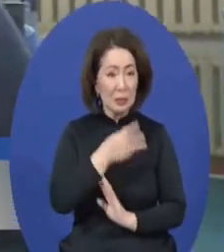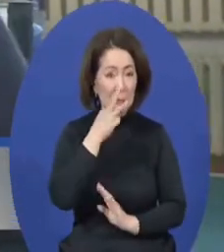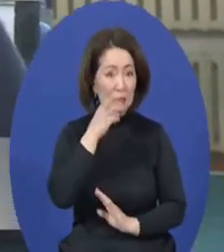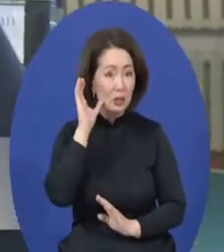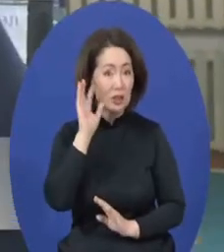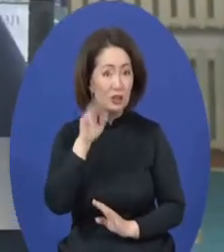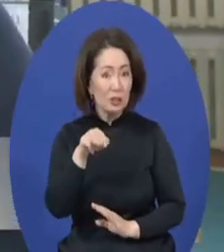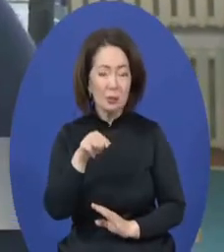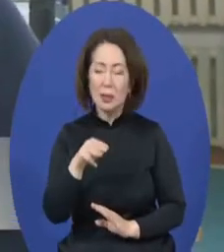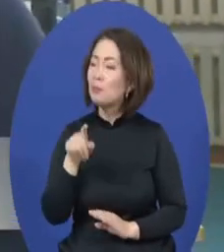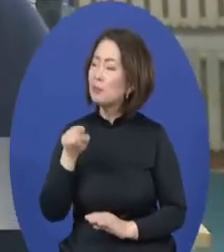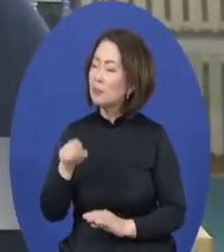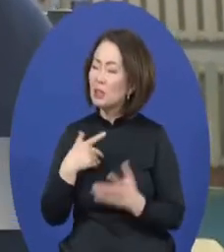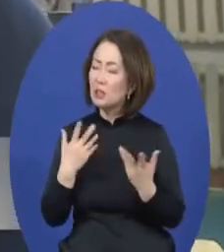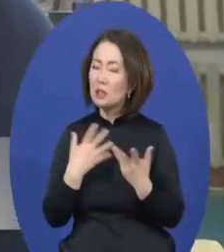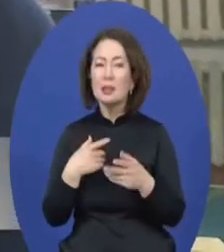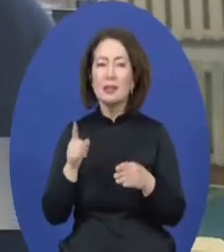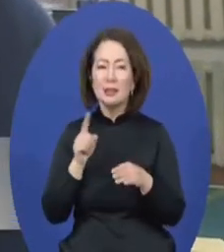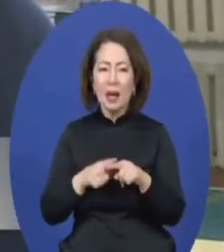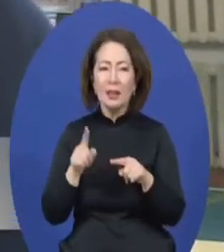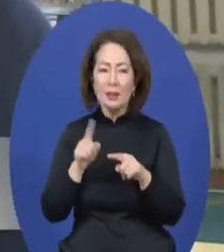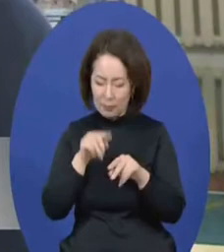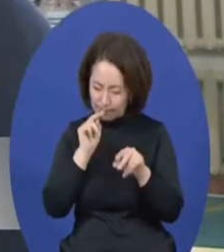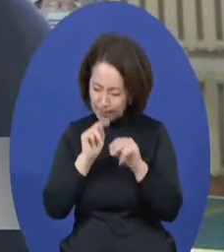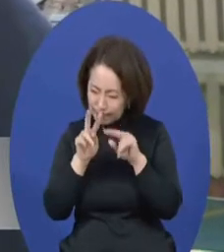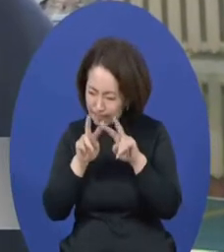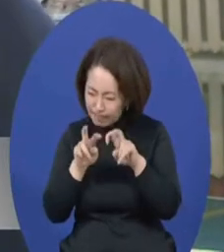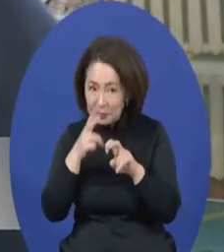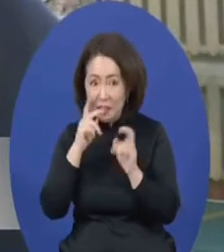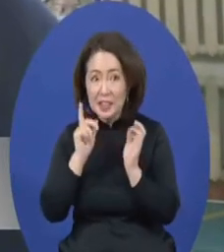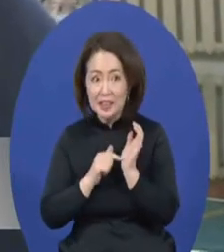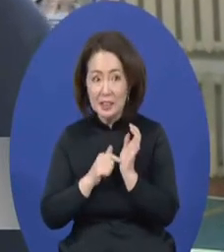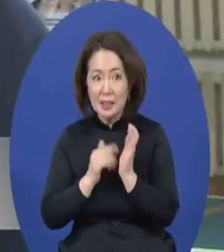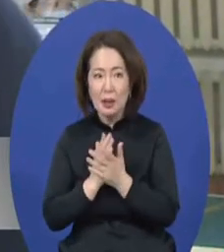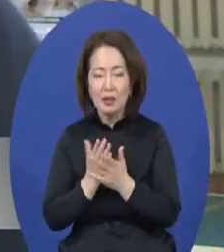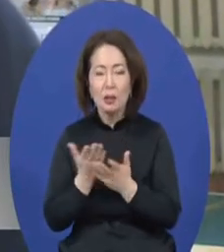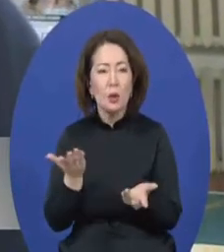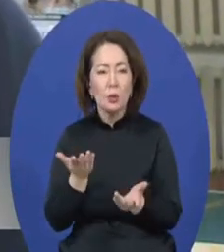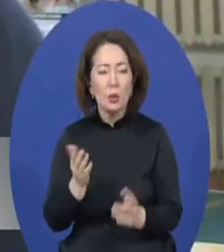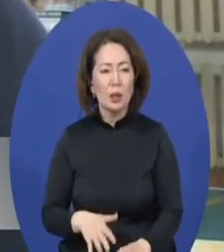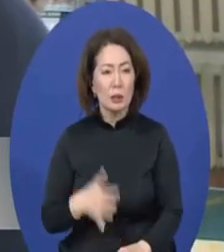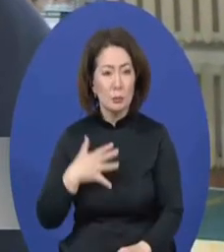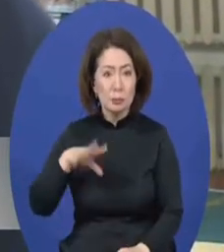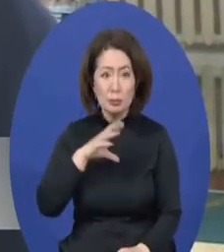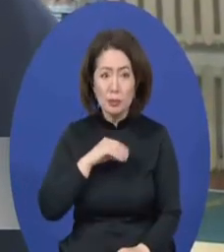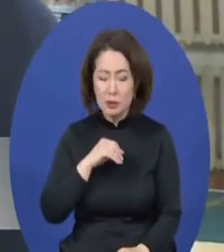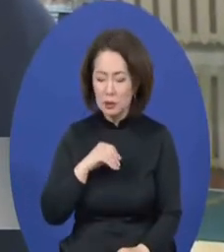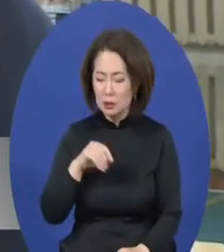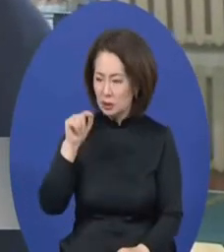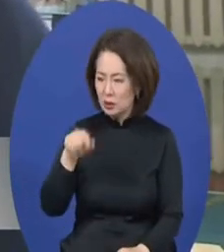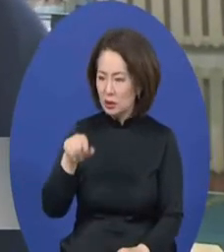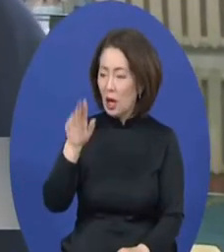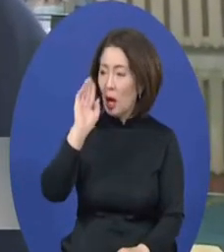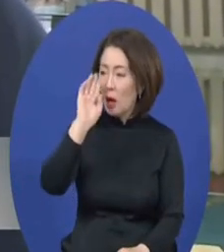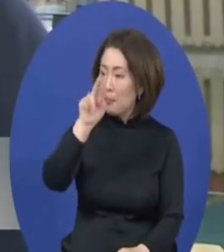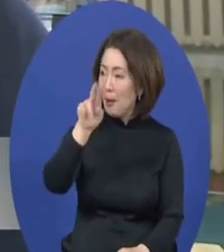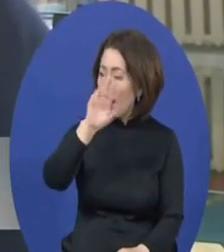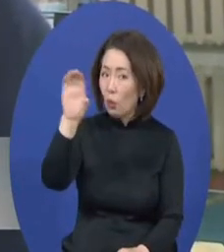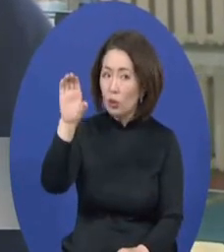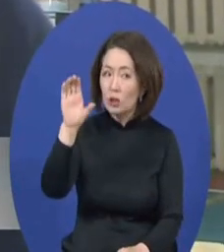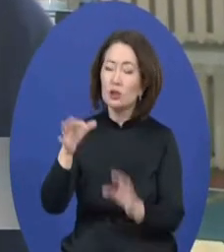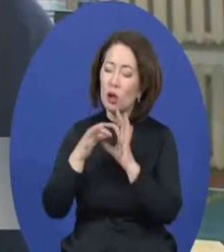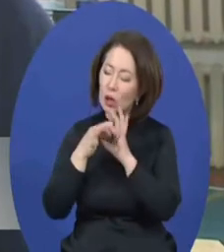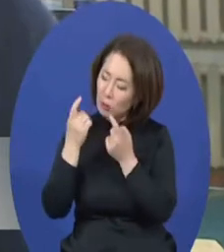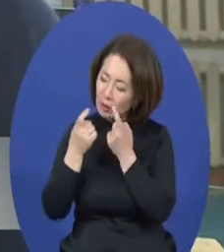байгаа. За гэхдээ энэ дээр бидний хувьд бас дахин нэгтлэх зайлшгүй шаардлагууд байгаа. А бидний хувьд бол одоо трейдер компаниудтай холбогдсон